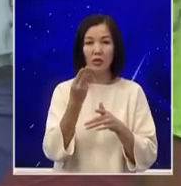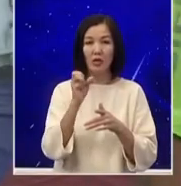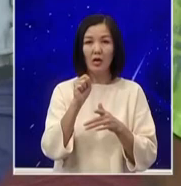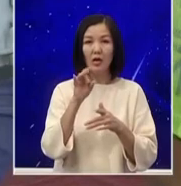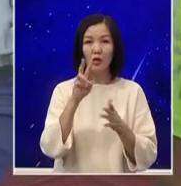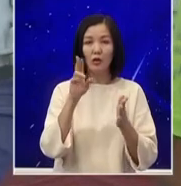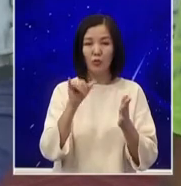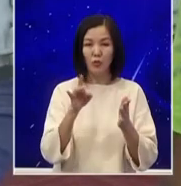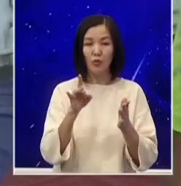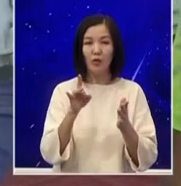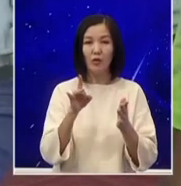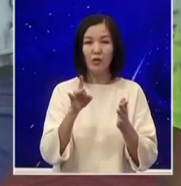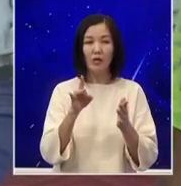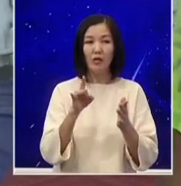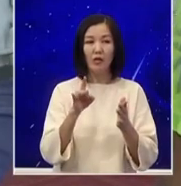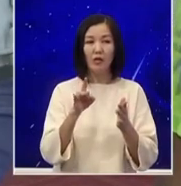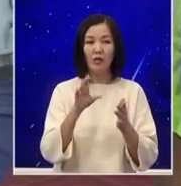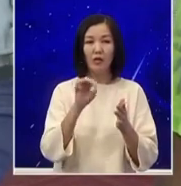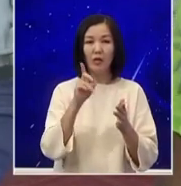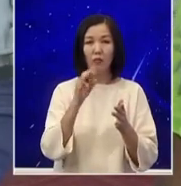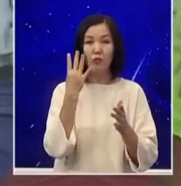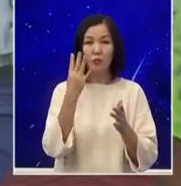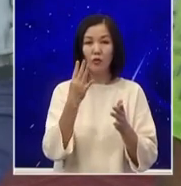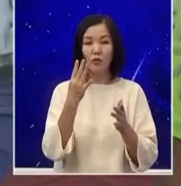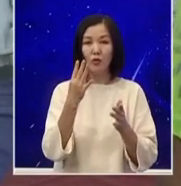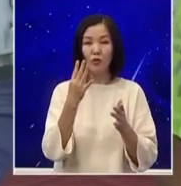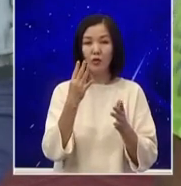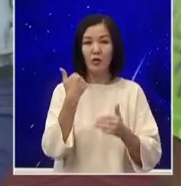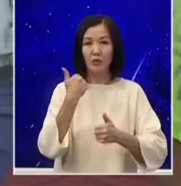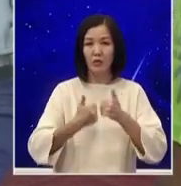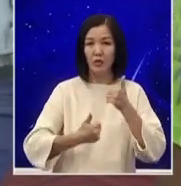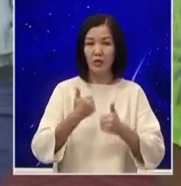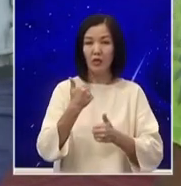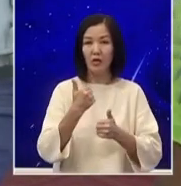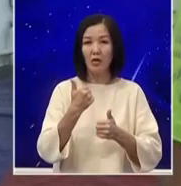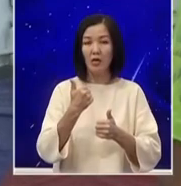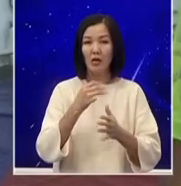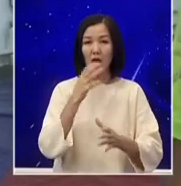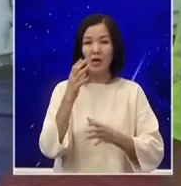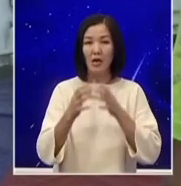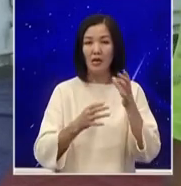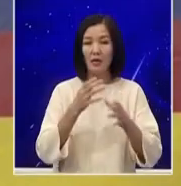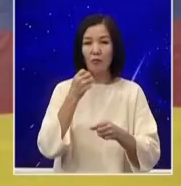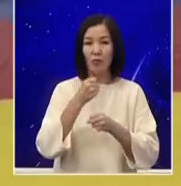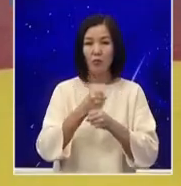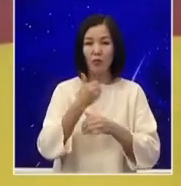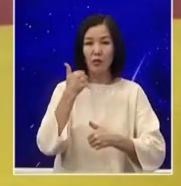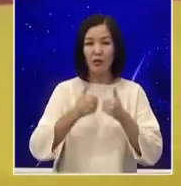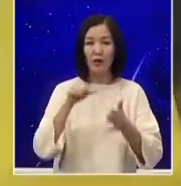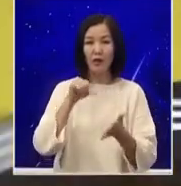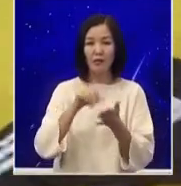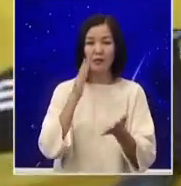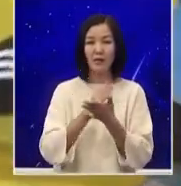Арнұр, Алдухан Ербол міне планда. Осыларды қазір әлем кубогына қатысады. Самбо